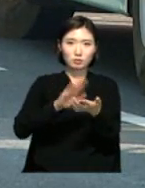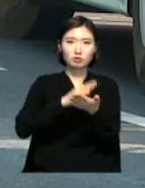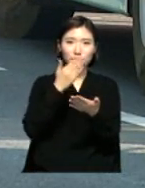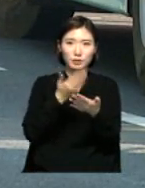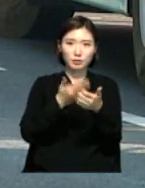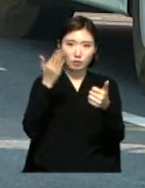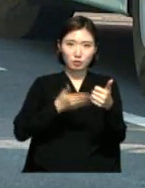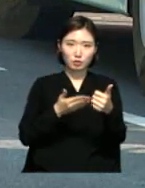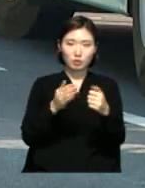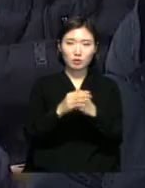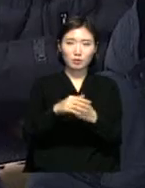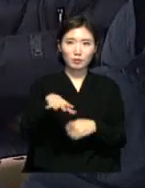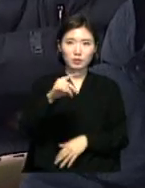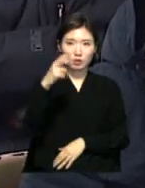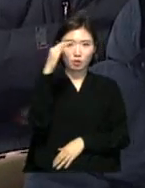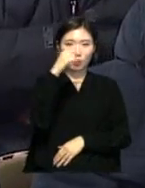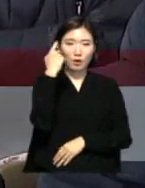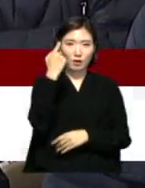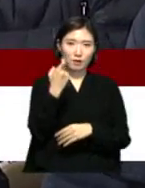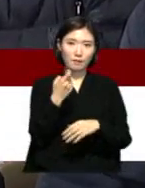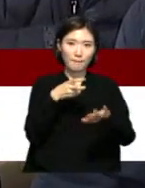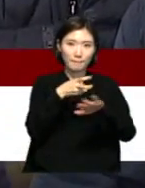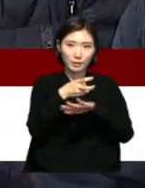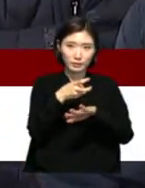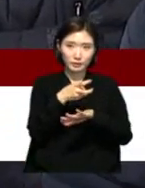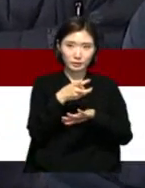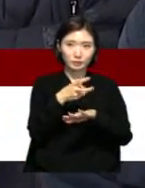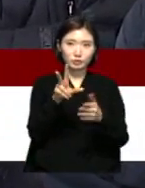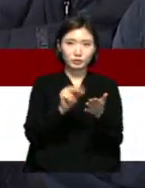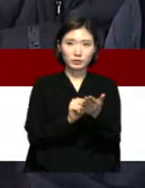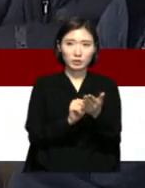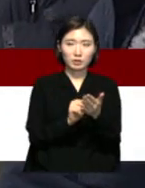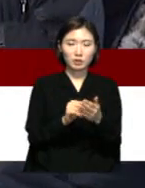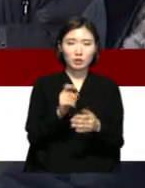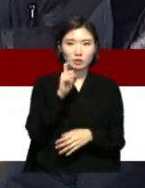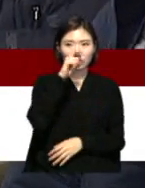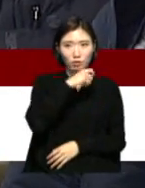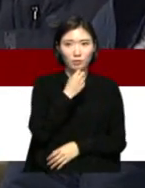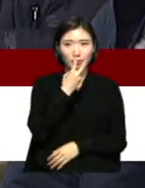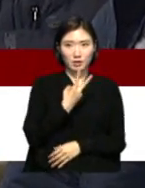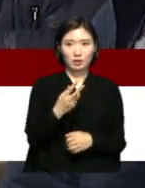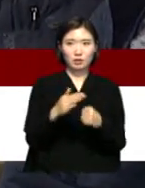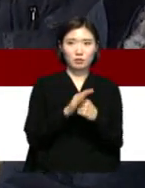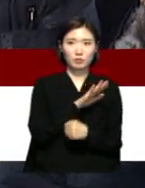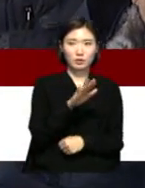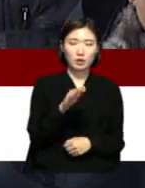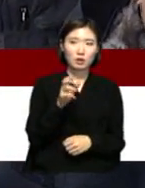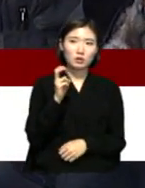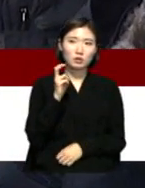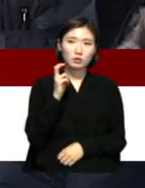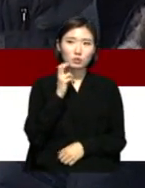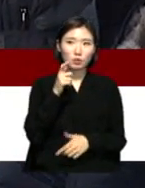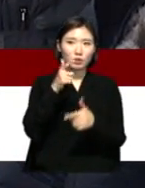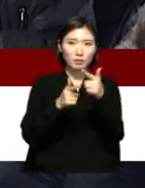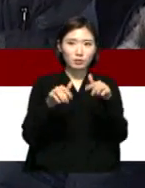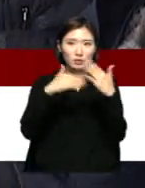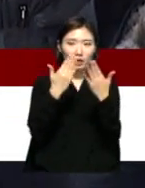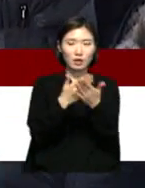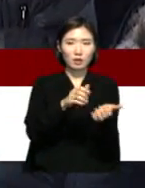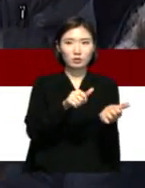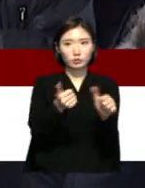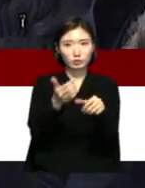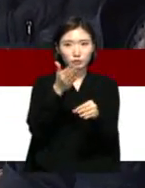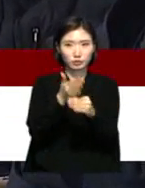문제입니다. 사실은 관광버스가 너무 매연을 풍기기 때문에 저희가 소나무도 다 죽고 있잖아요. 네. 가이던길에. 잘 알고